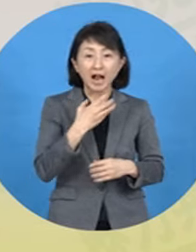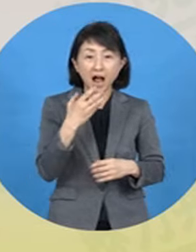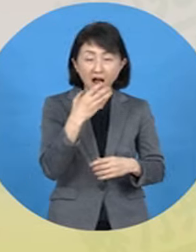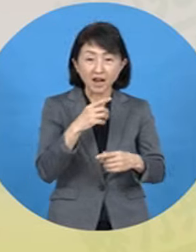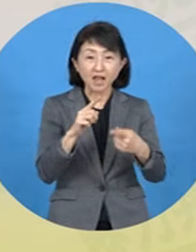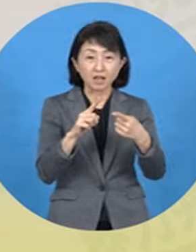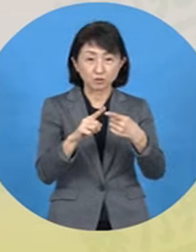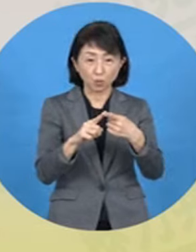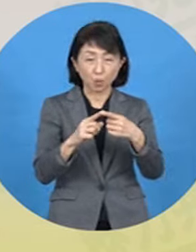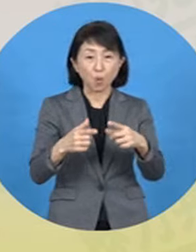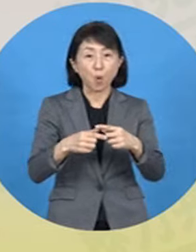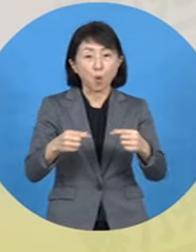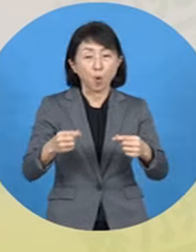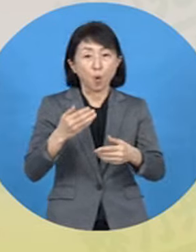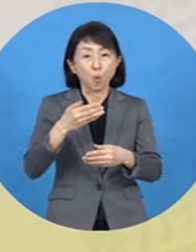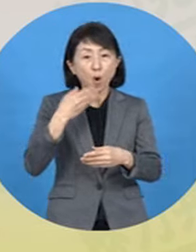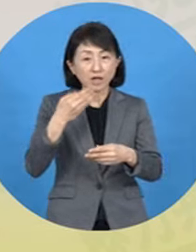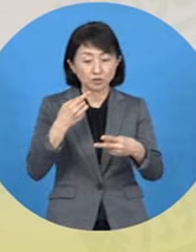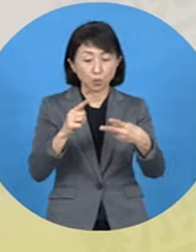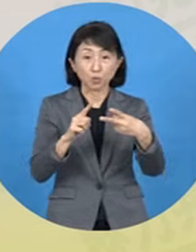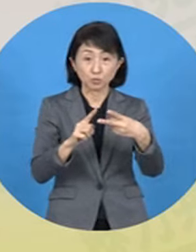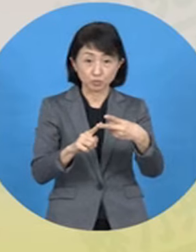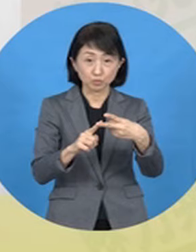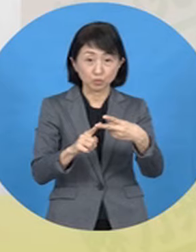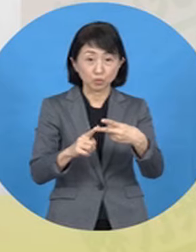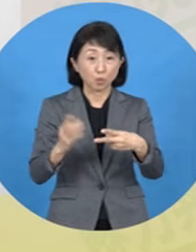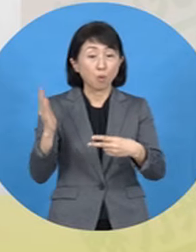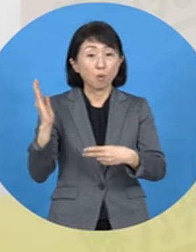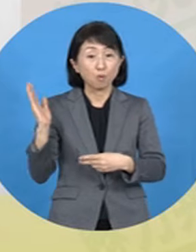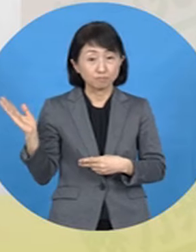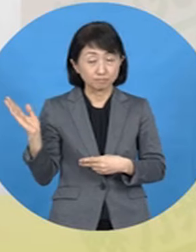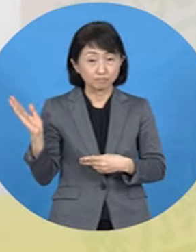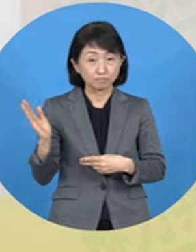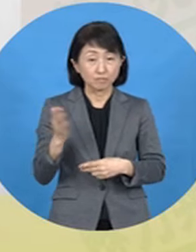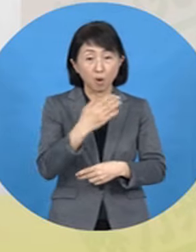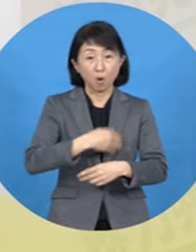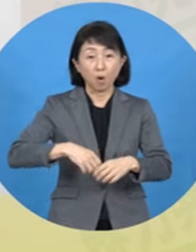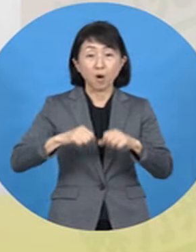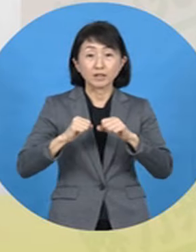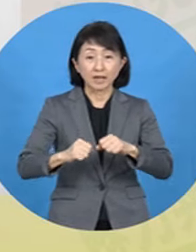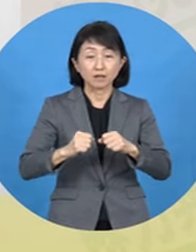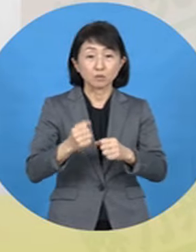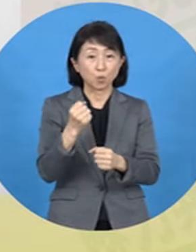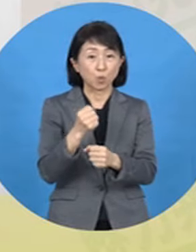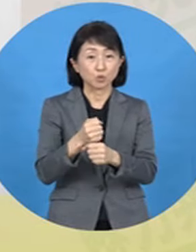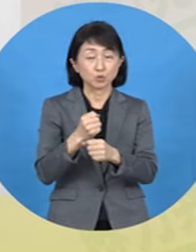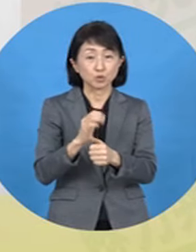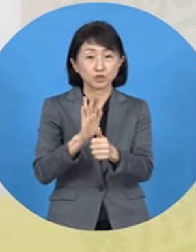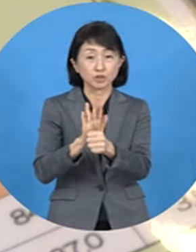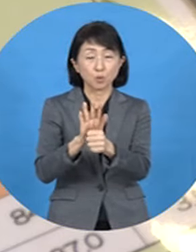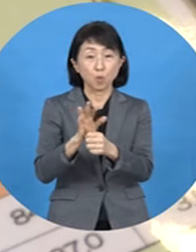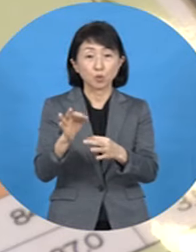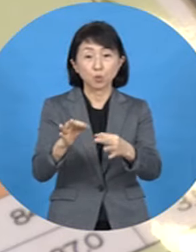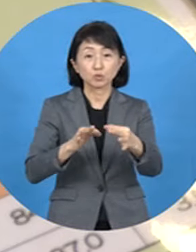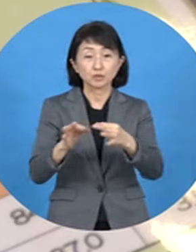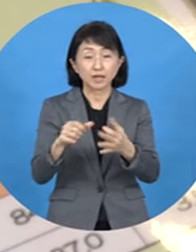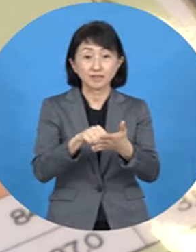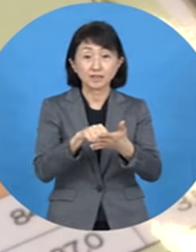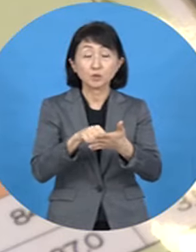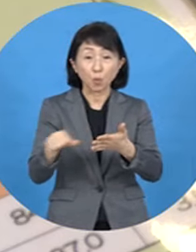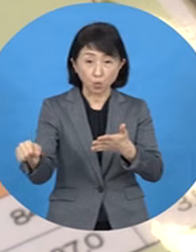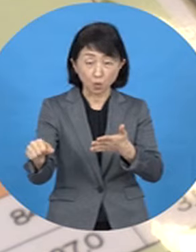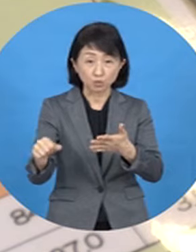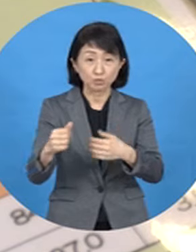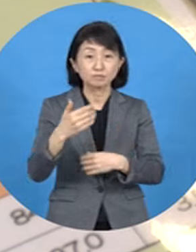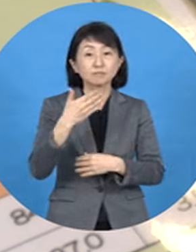お魚をメインとした和食御膳で区の健康づくり協力店に登録、区と協力して健康